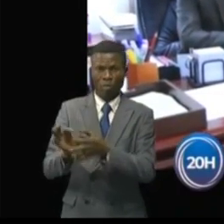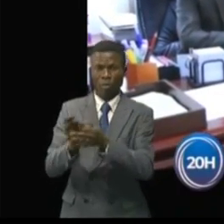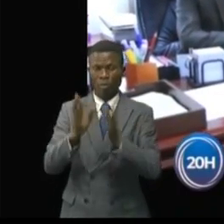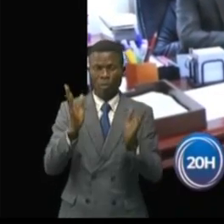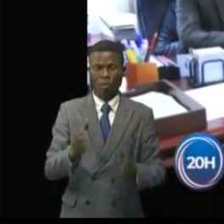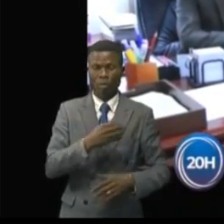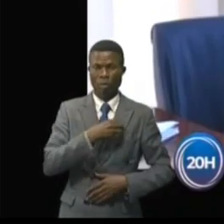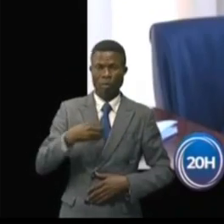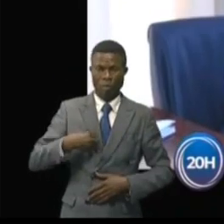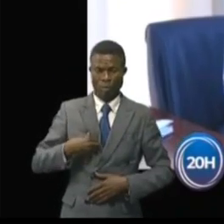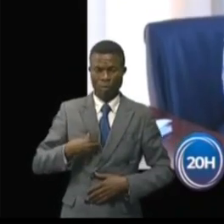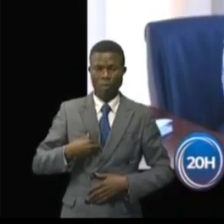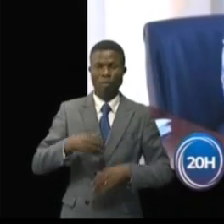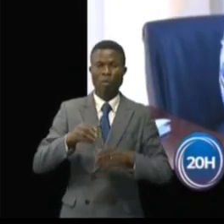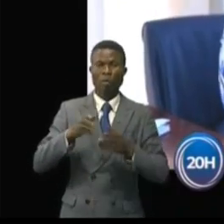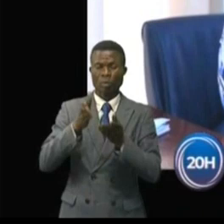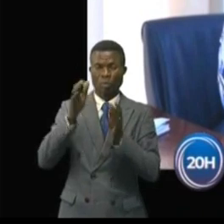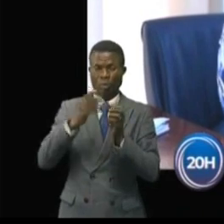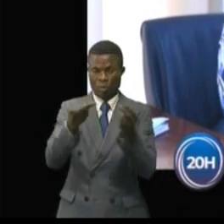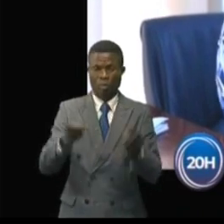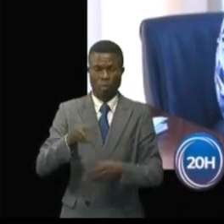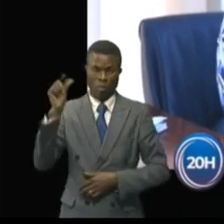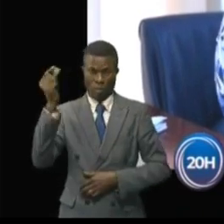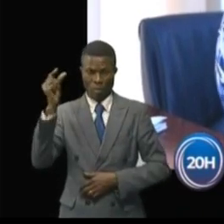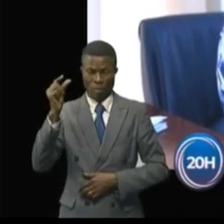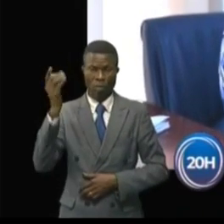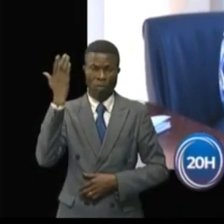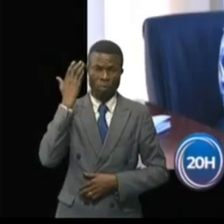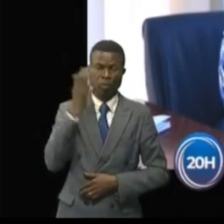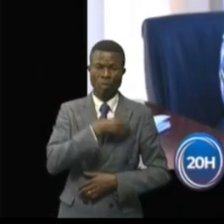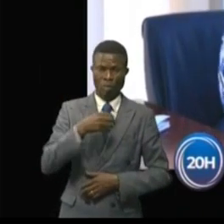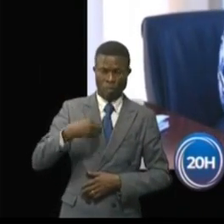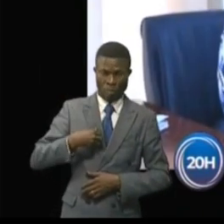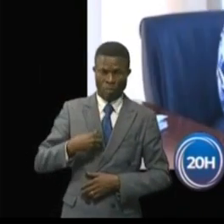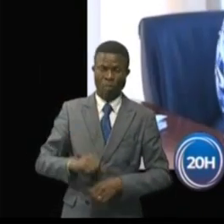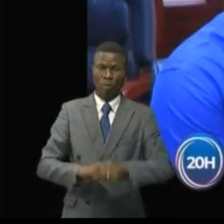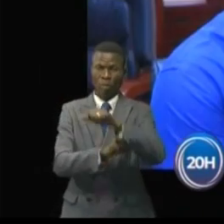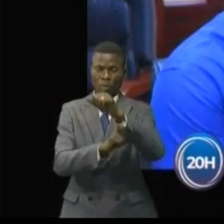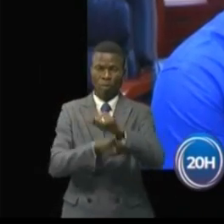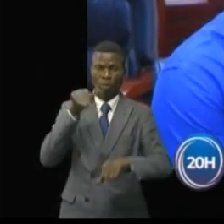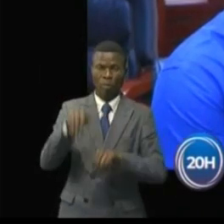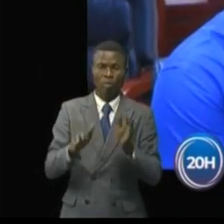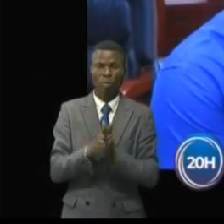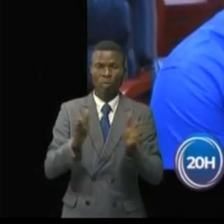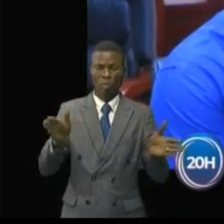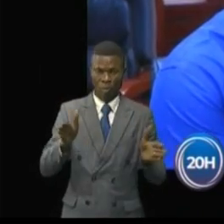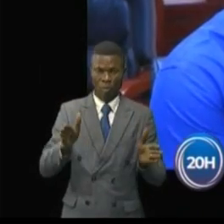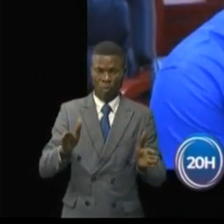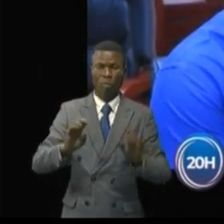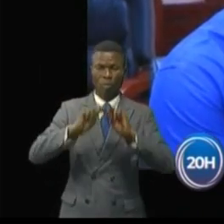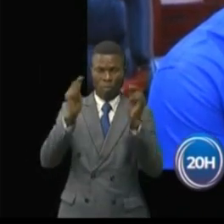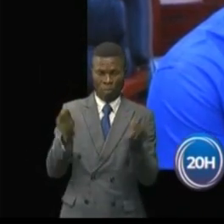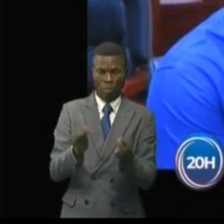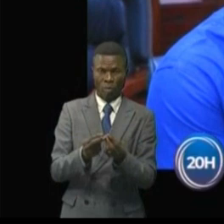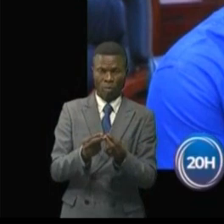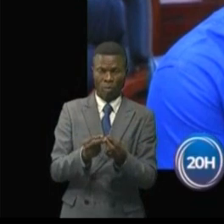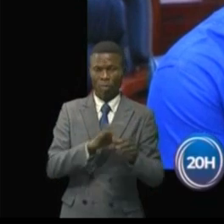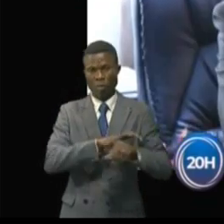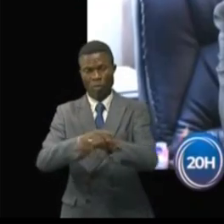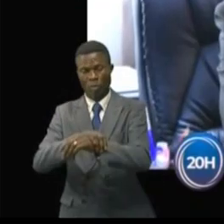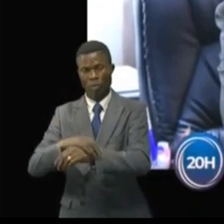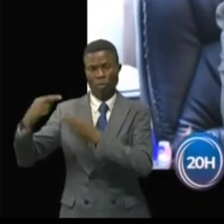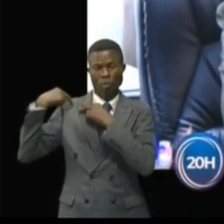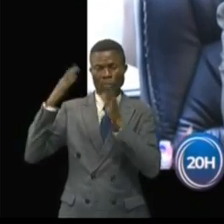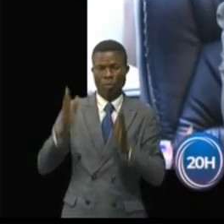de la Chambre de mines de la FEC, Bernadette Poundou, a accompagné le secrétaire général de ce club auprès de responsables